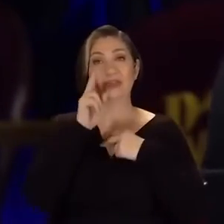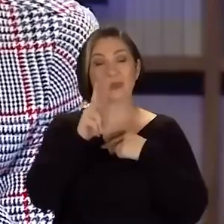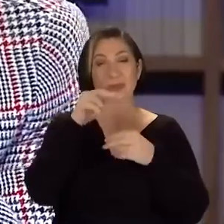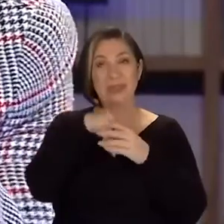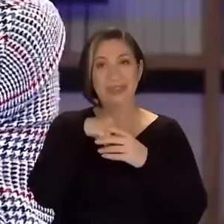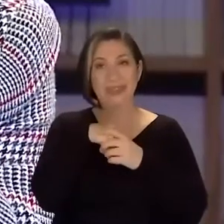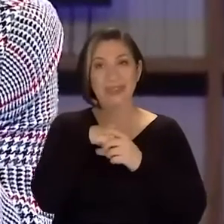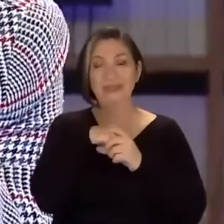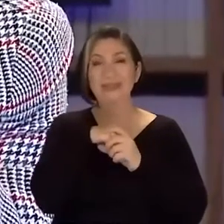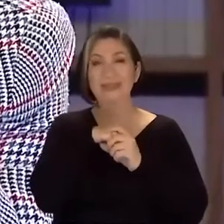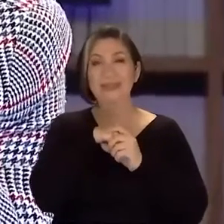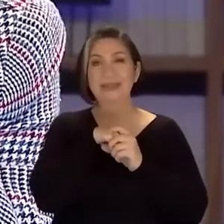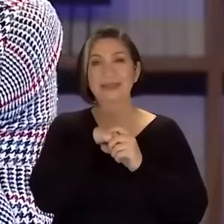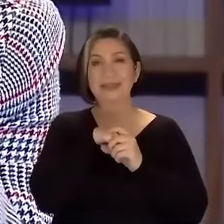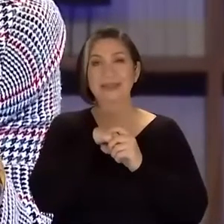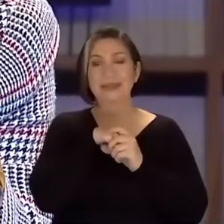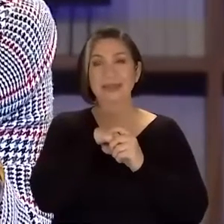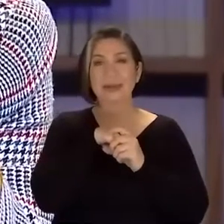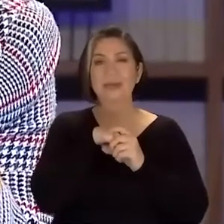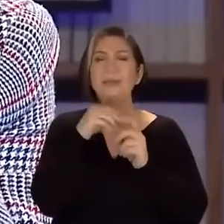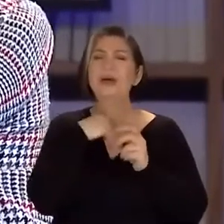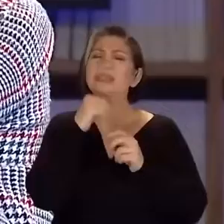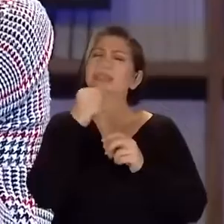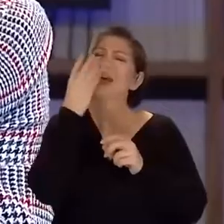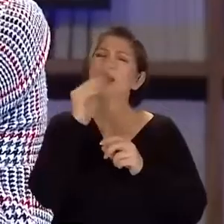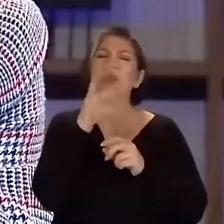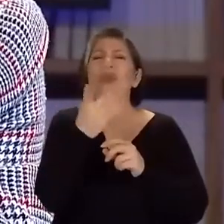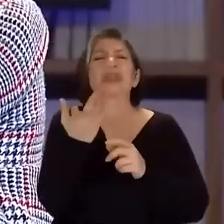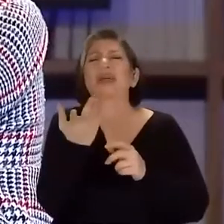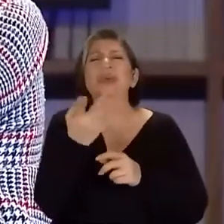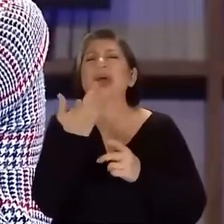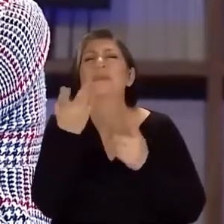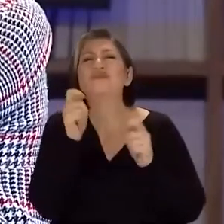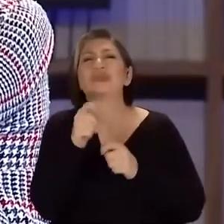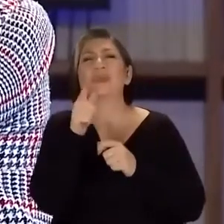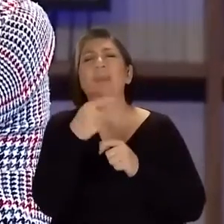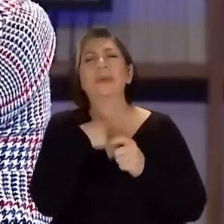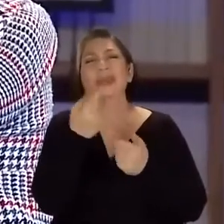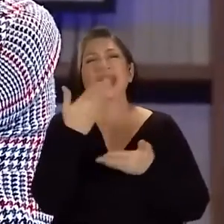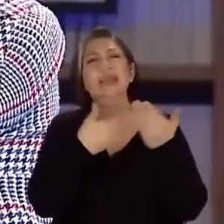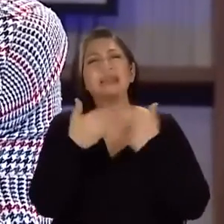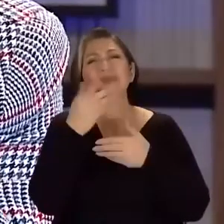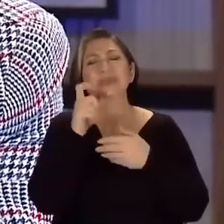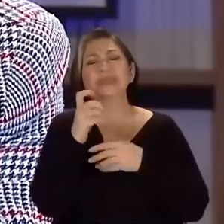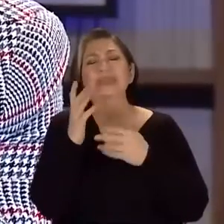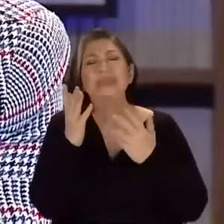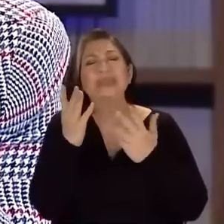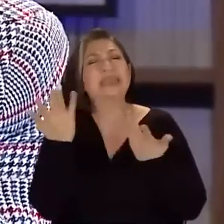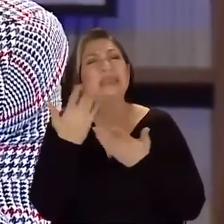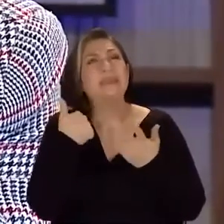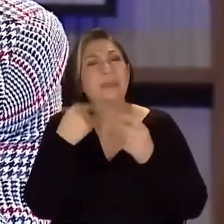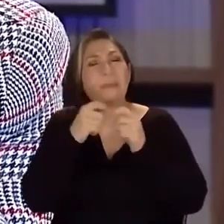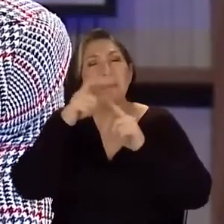için. Bana bu... Hiç anlamıyorum Bitcoin'den. Ne bu? Ne yapmışlar bunlar? Bana bir anlatır mısınız? Şimdi, nasıl benim bir